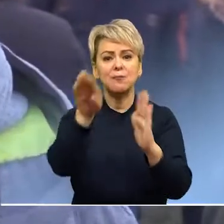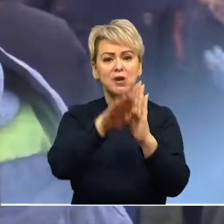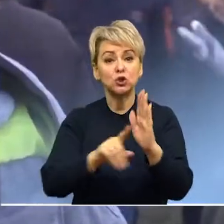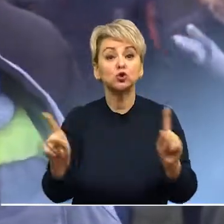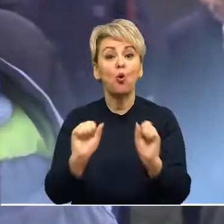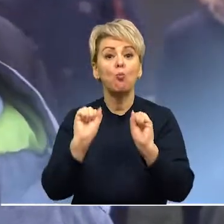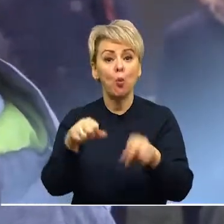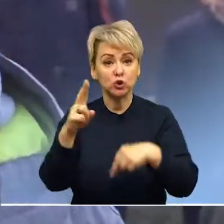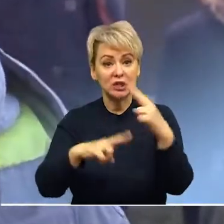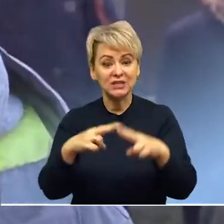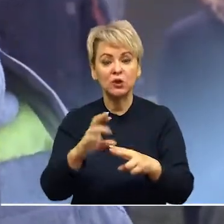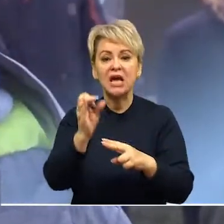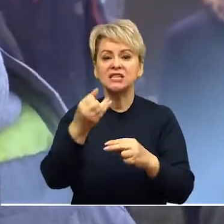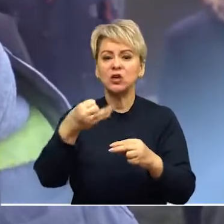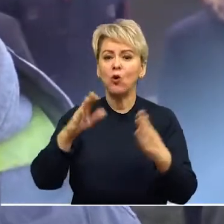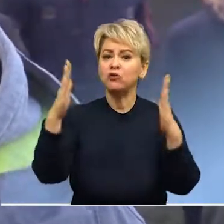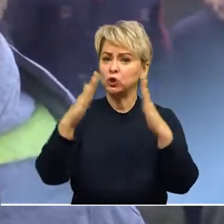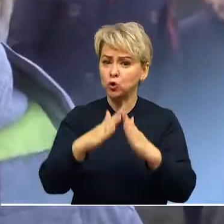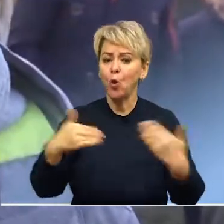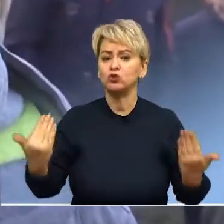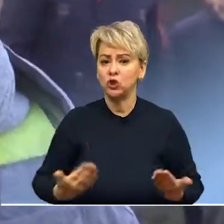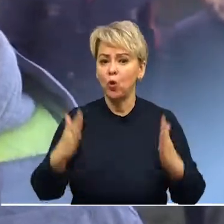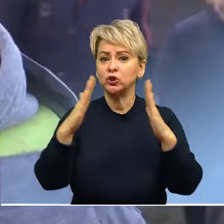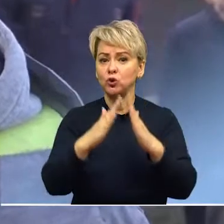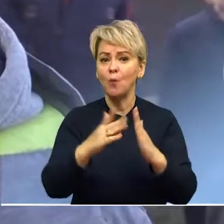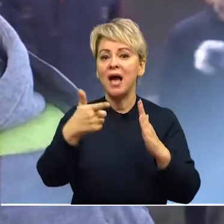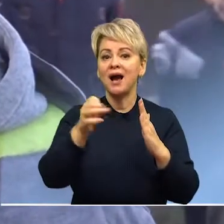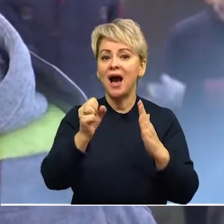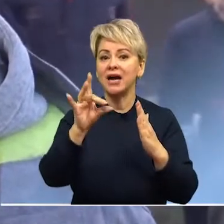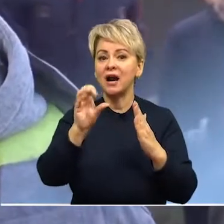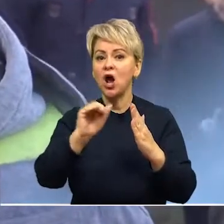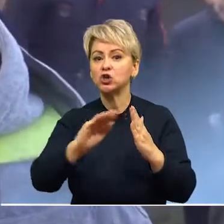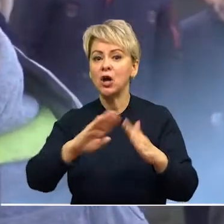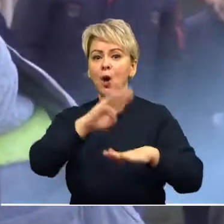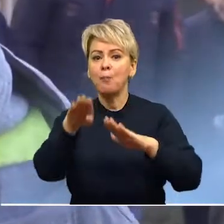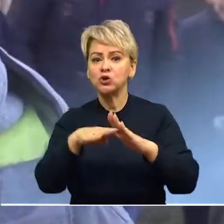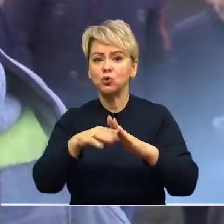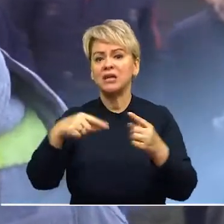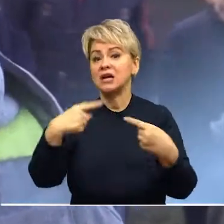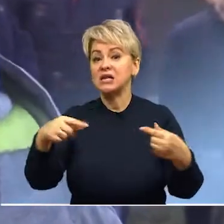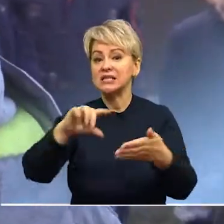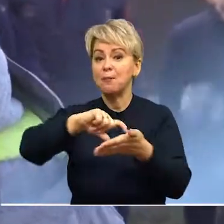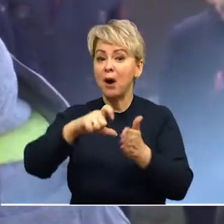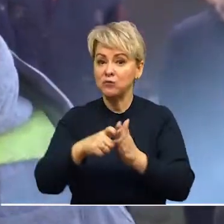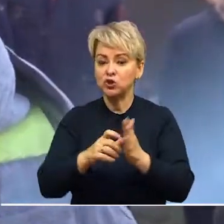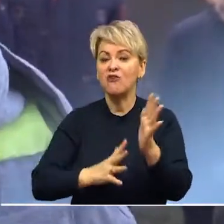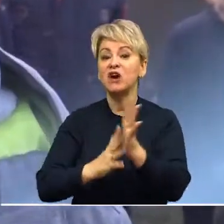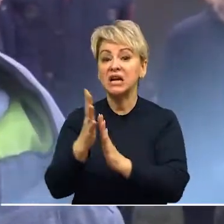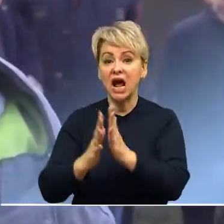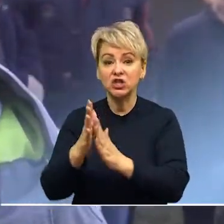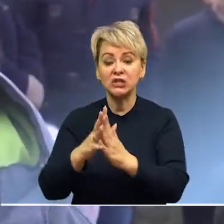можно строить. То есть садовый дом, жилой дом, гараж. Потом, что еще? Подсобные помещения. Ну и выращивание